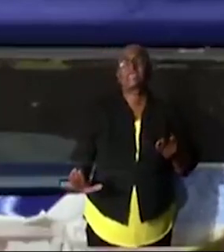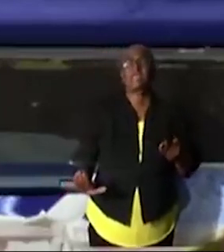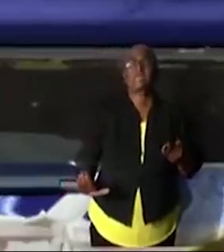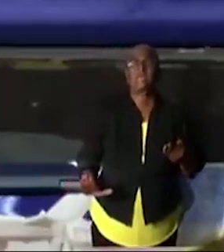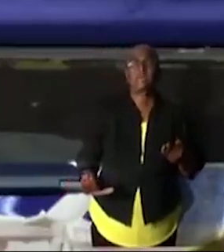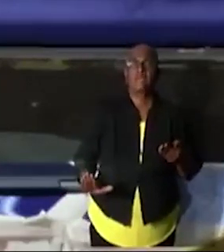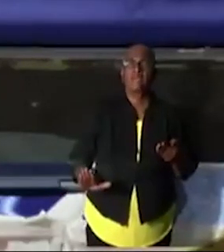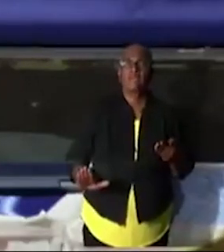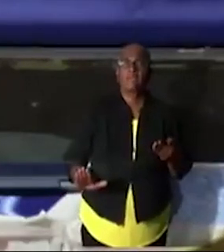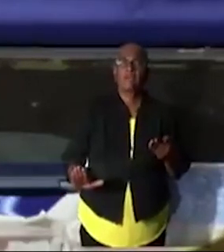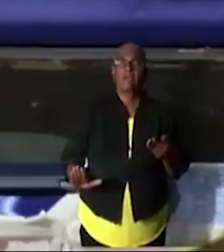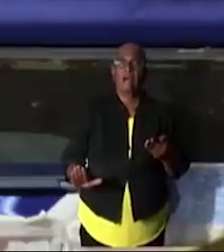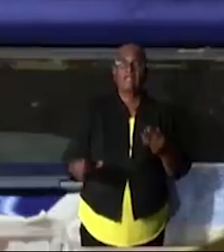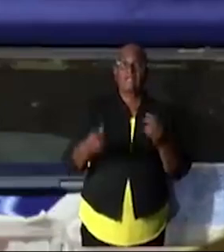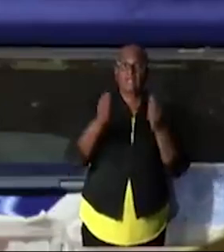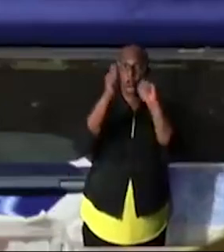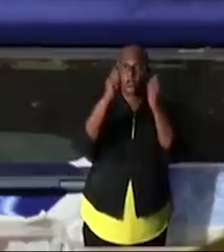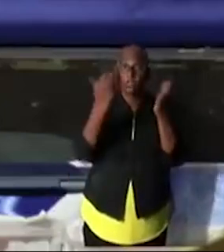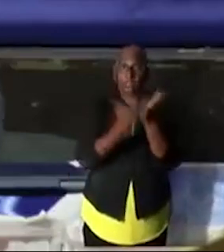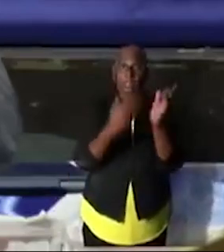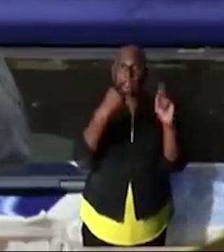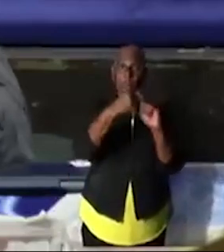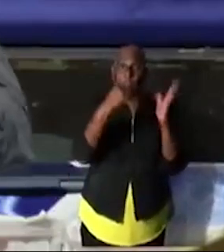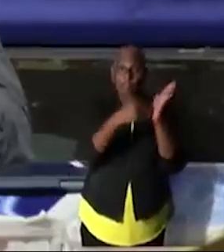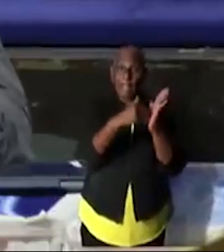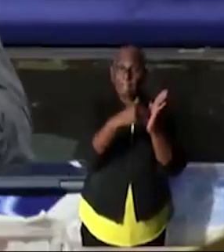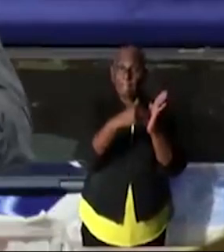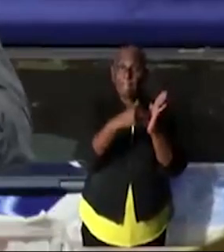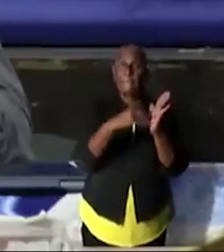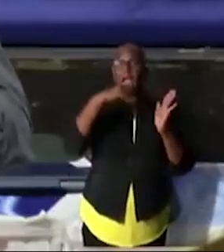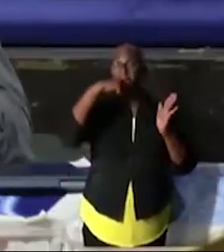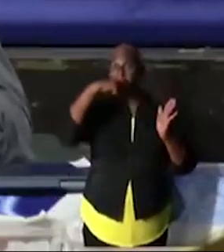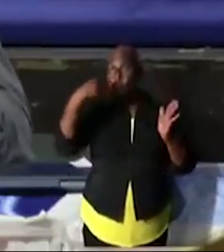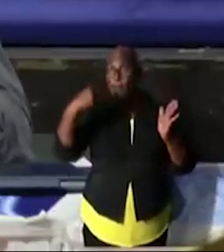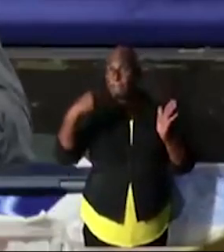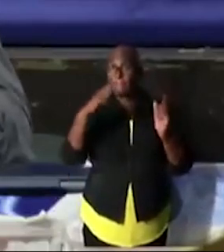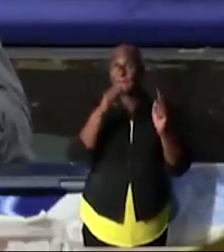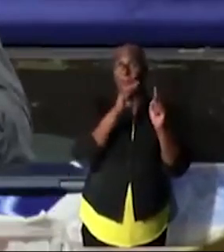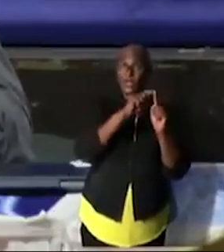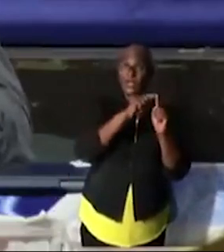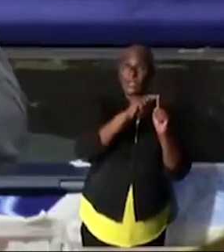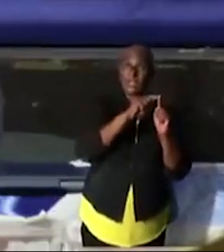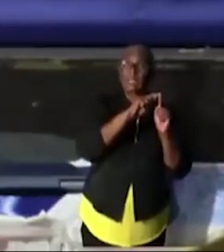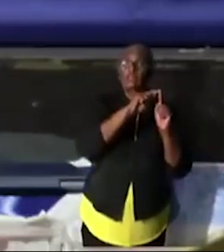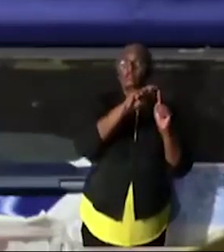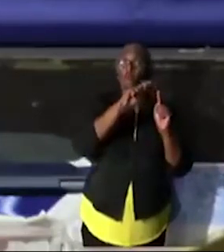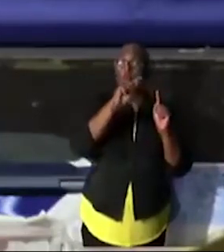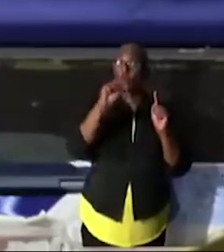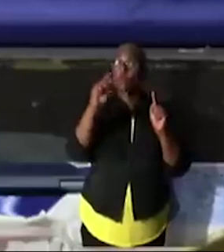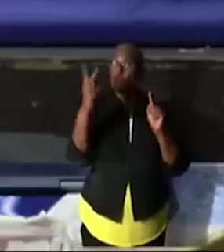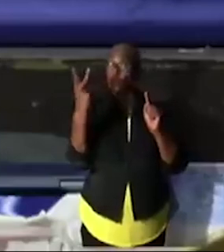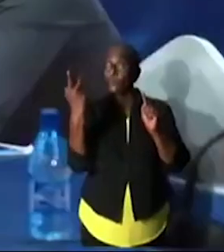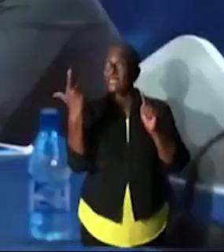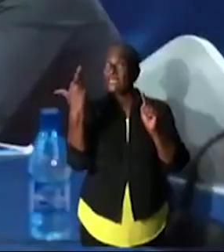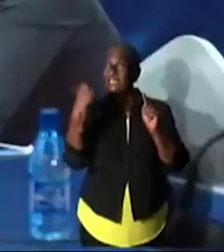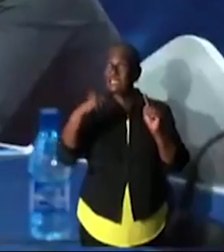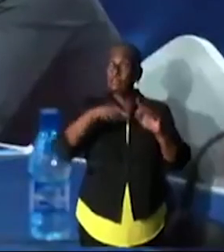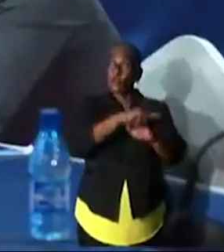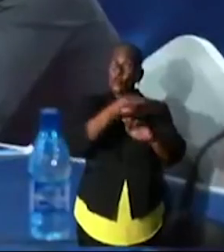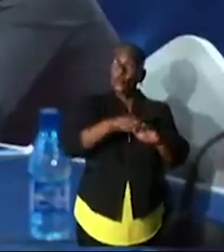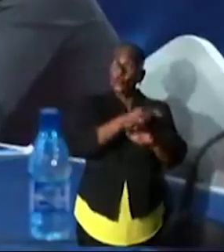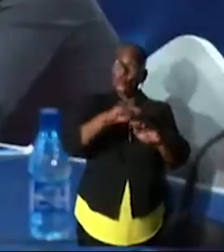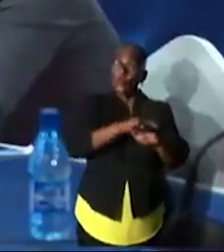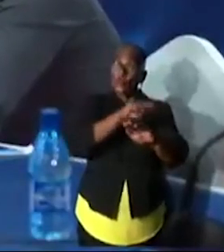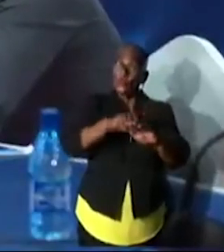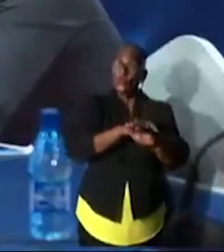vanaf het moment dat je het resultaat kreeg, maar vanaf het moment dat je swab wordt afgenomen. Daarop moet ook gelet worden. En daarom